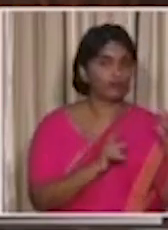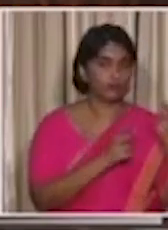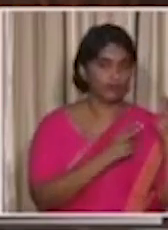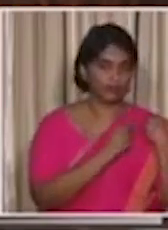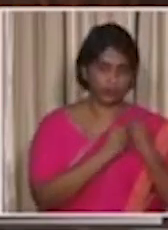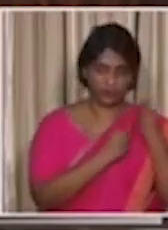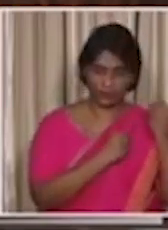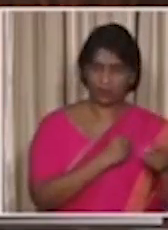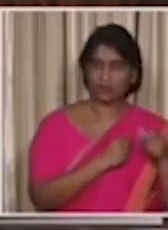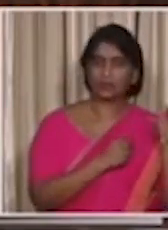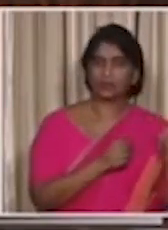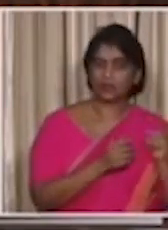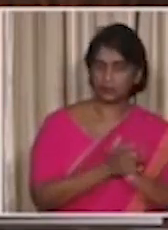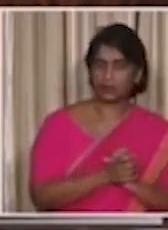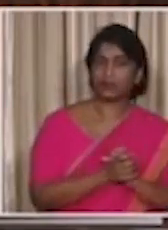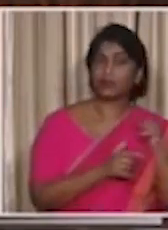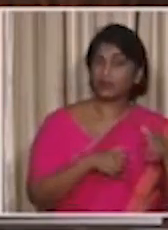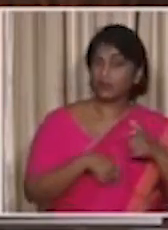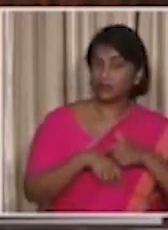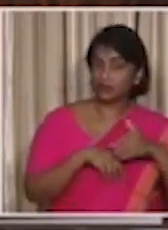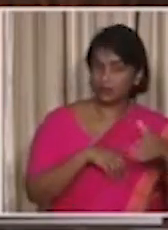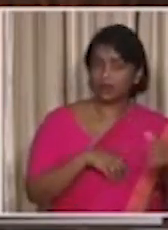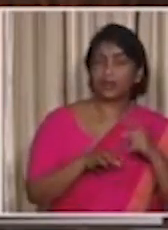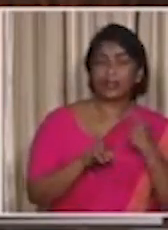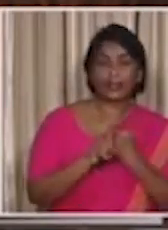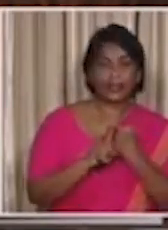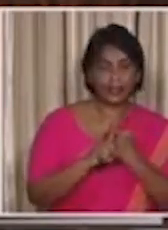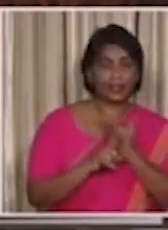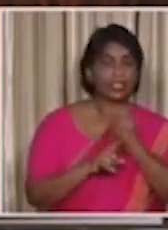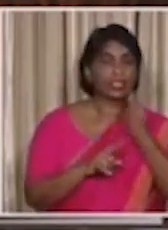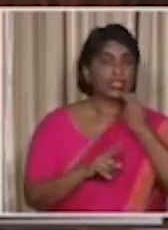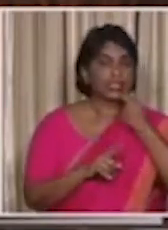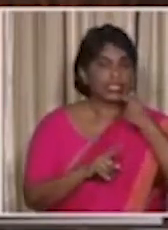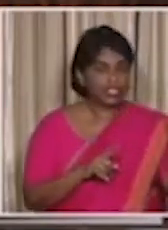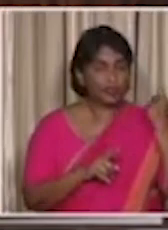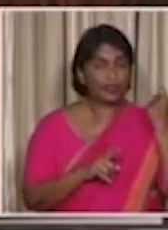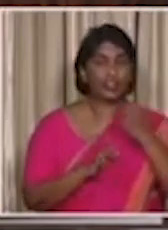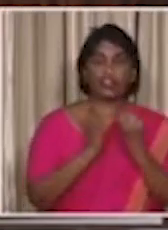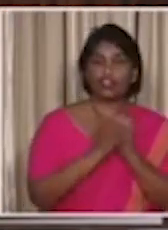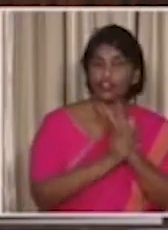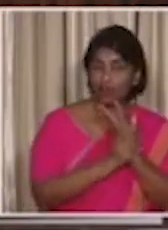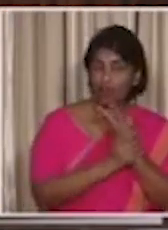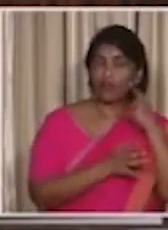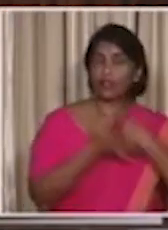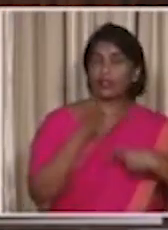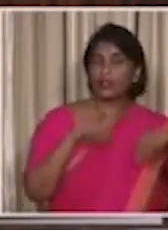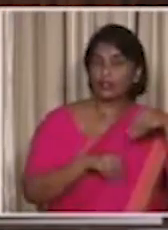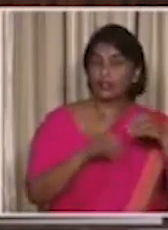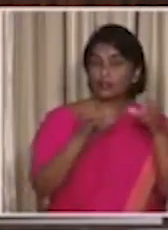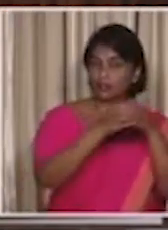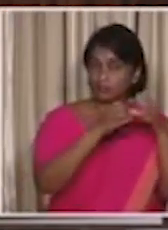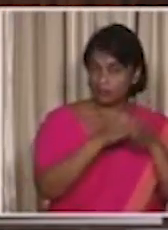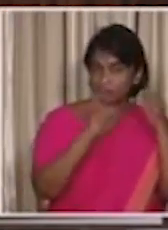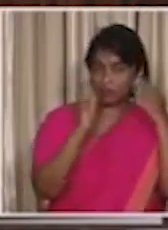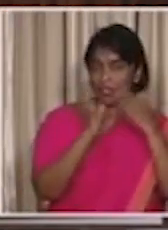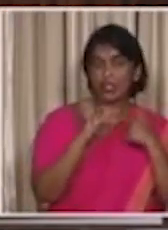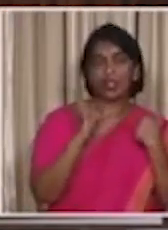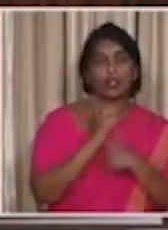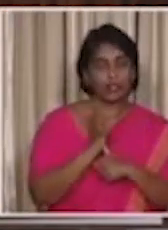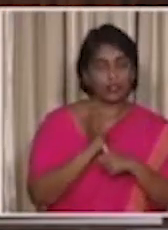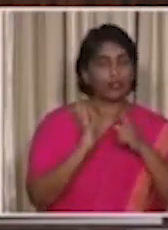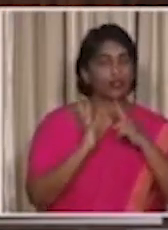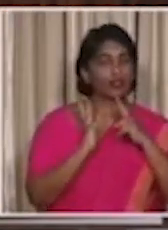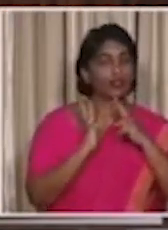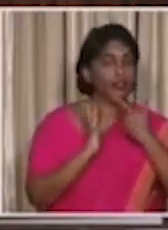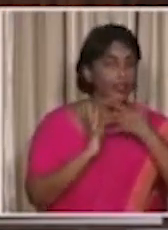පැවරෙනවා. මේ කාර්යයේදී කින්‍යාවේ, ජර්මනිය හා නෝර්වේ රාජ්‍ය දේශපාලන පක්ෂ පිළිබඳ පනත, එක්සත්